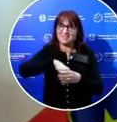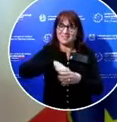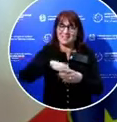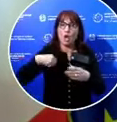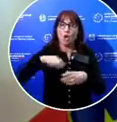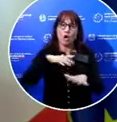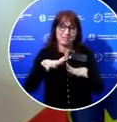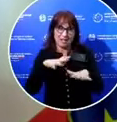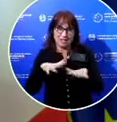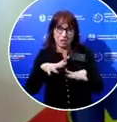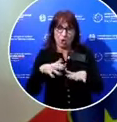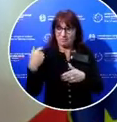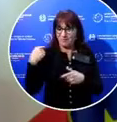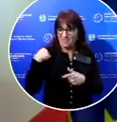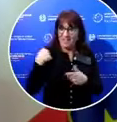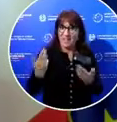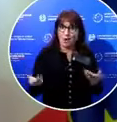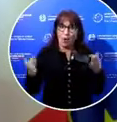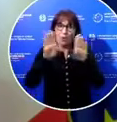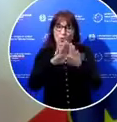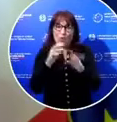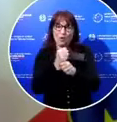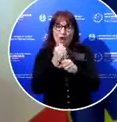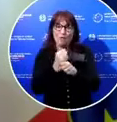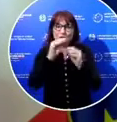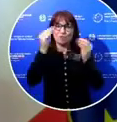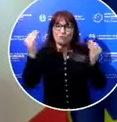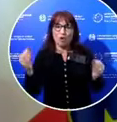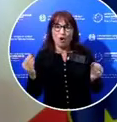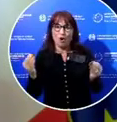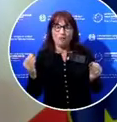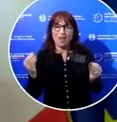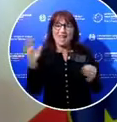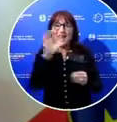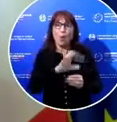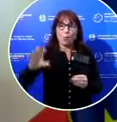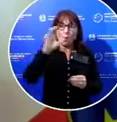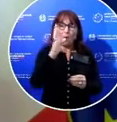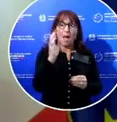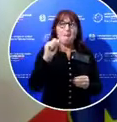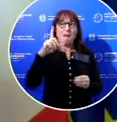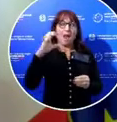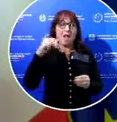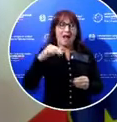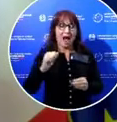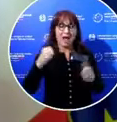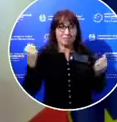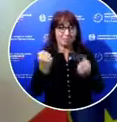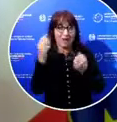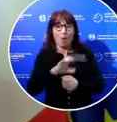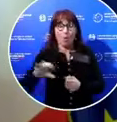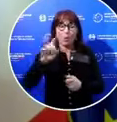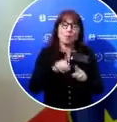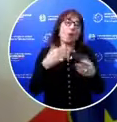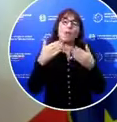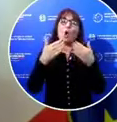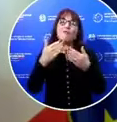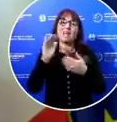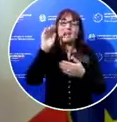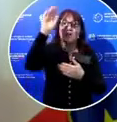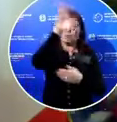chiuso ieri i lavori del Forum dei Giovani Unione Europea-Balcani, promosso dall'Italia come parte del suo contributo alla conferenza sul